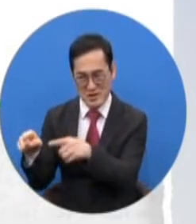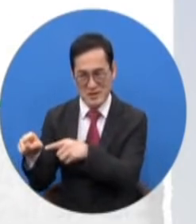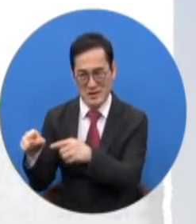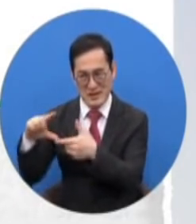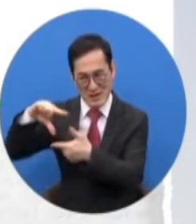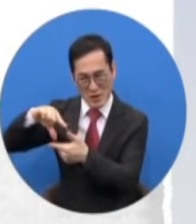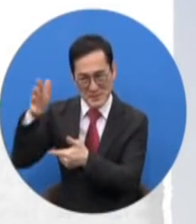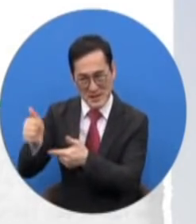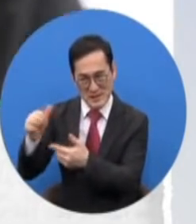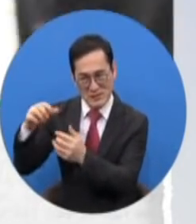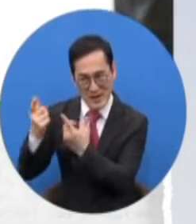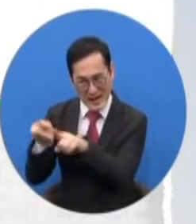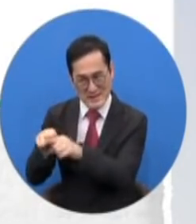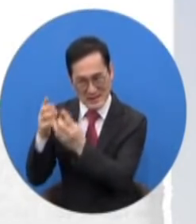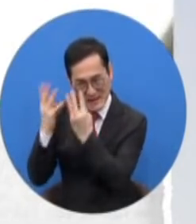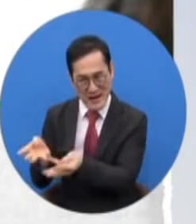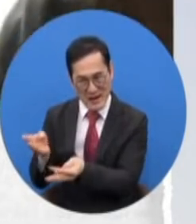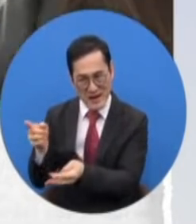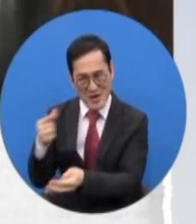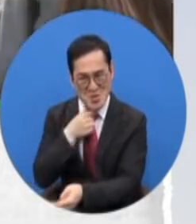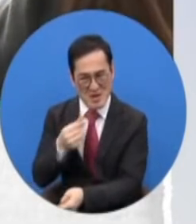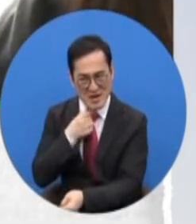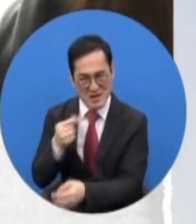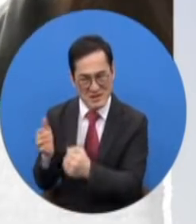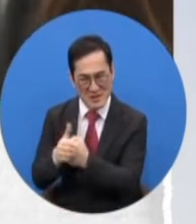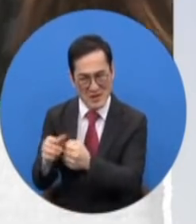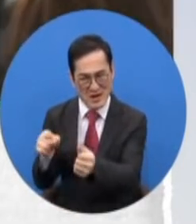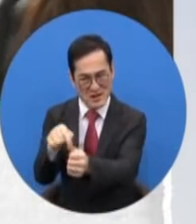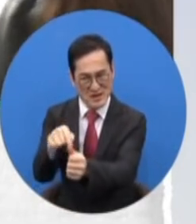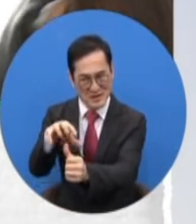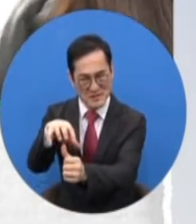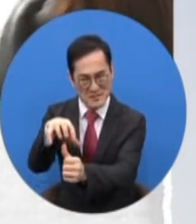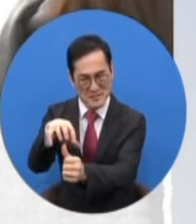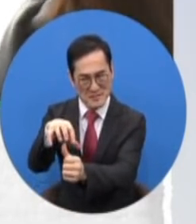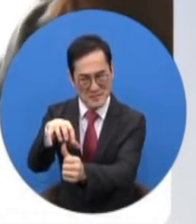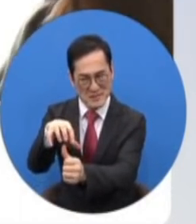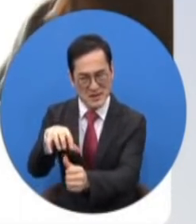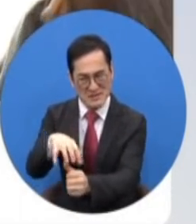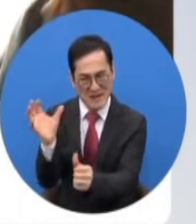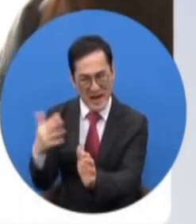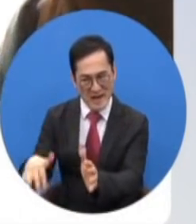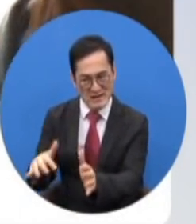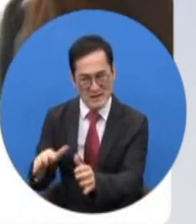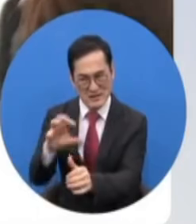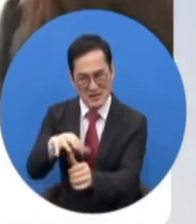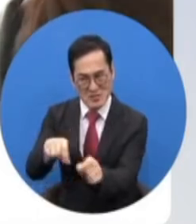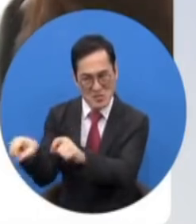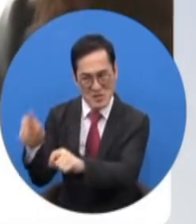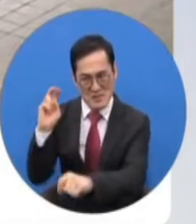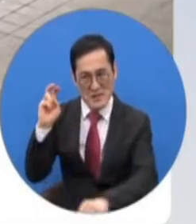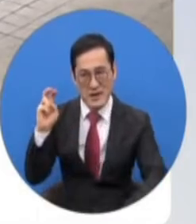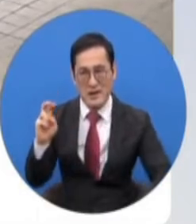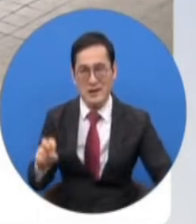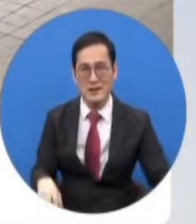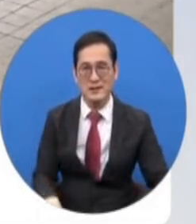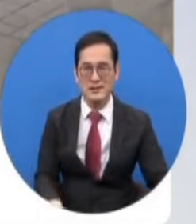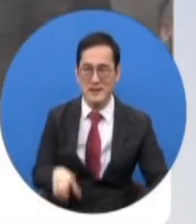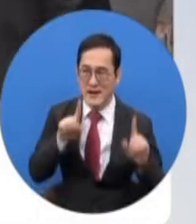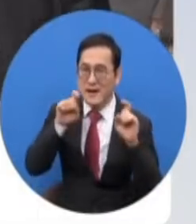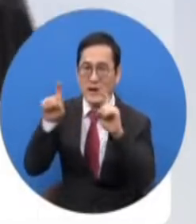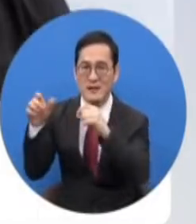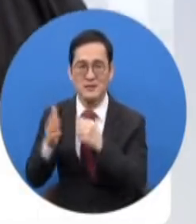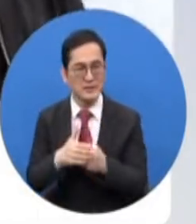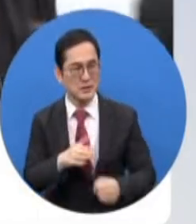있고 여권에서도 상당히 비판적인 목소리가 나오고 있는 것으로 알고 있습니다. 즉 사면 문제는 숙고를 거듭해야 할 것으로